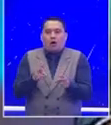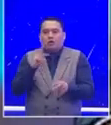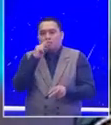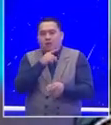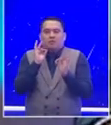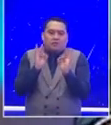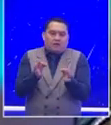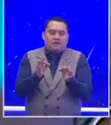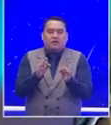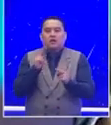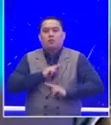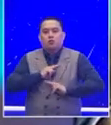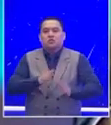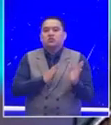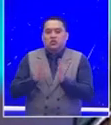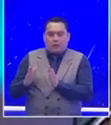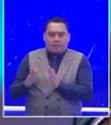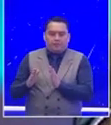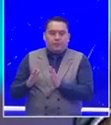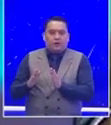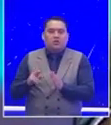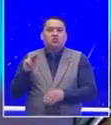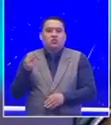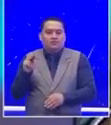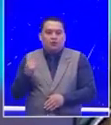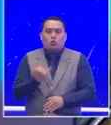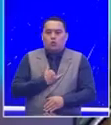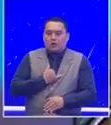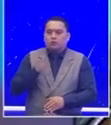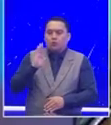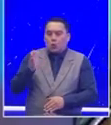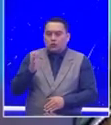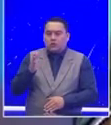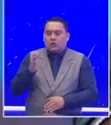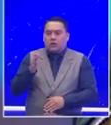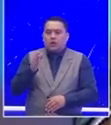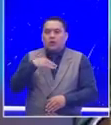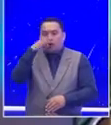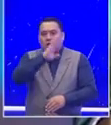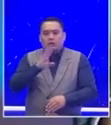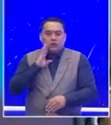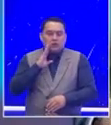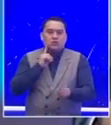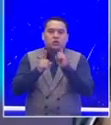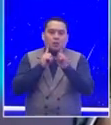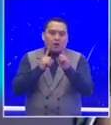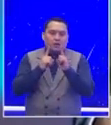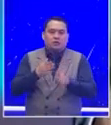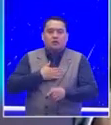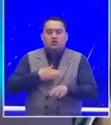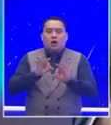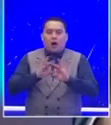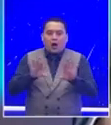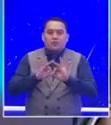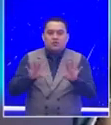эта система. И в четверг у нас будет по республике родительское собрание. Там наша задача –